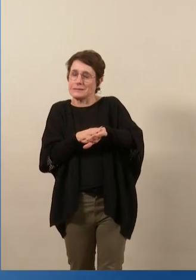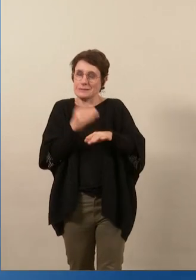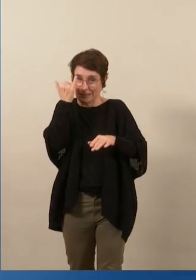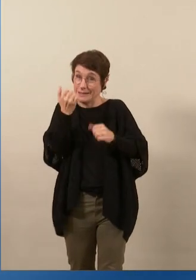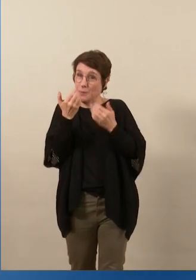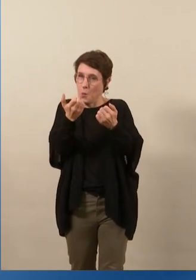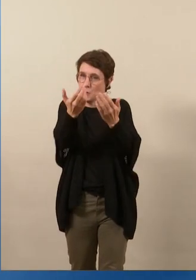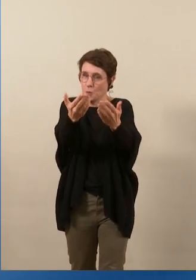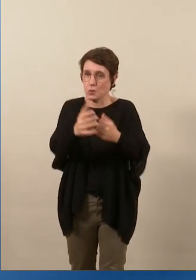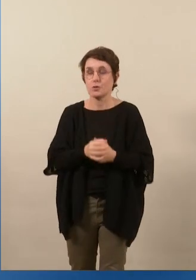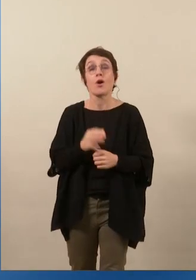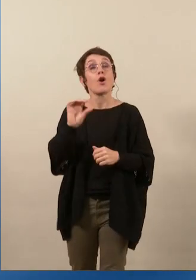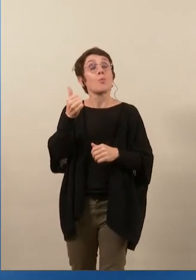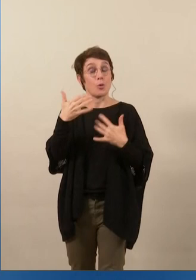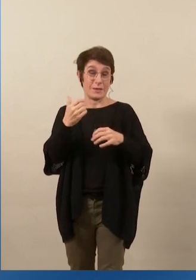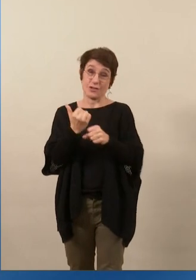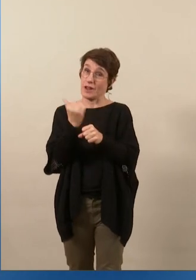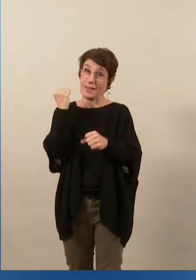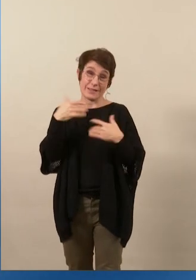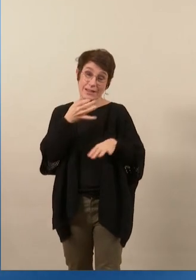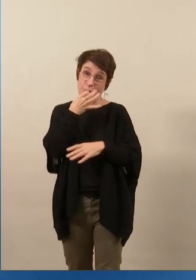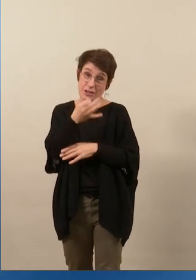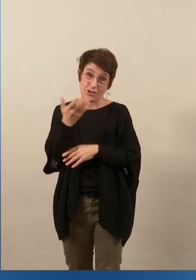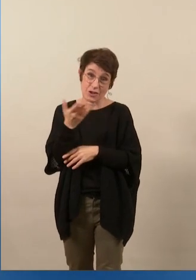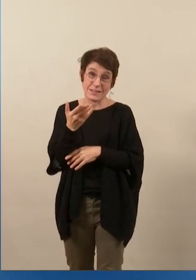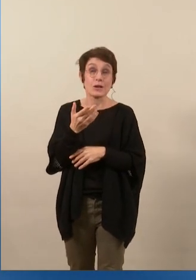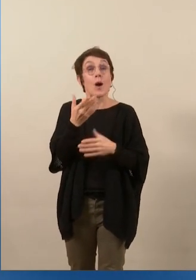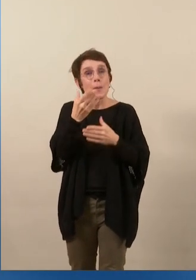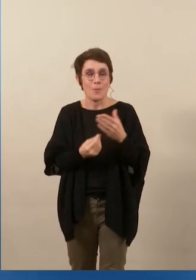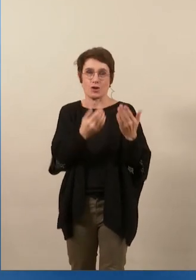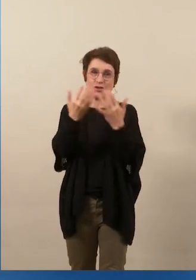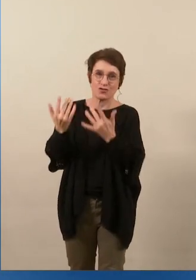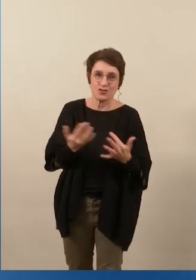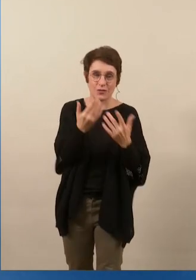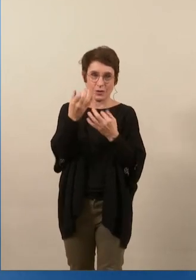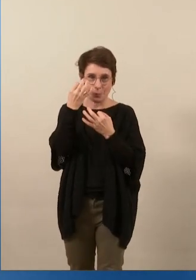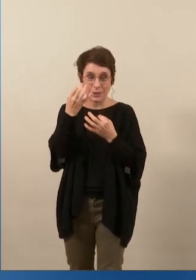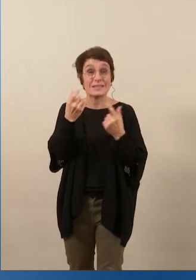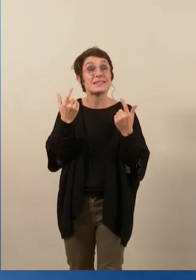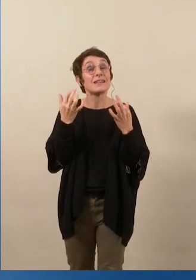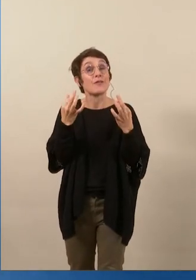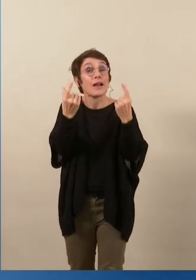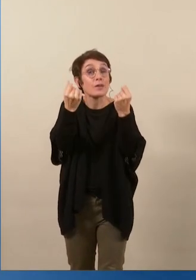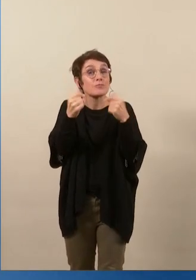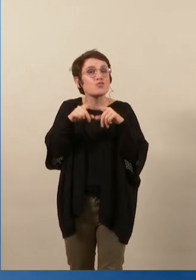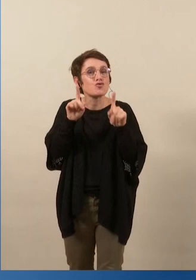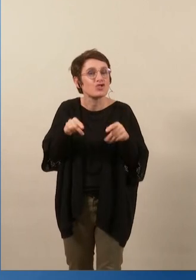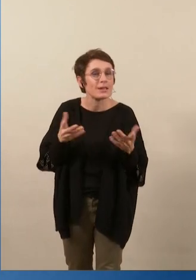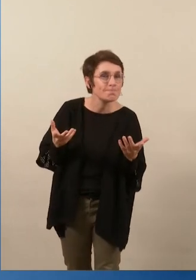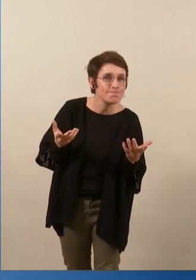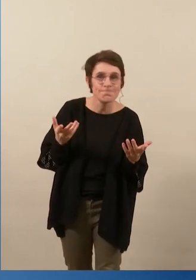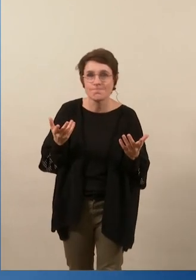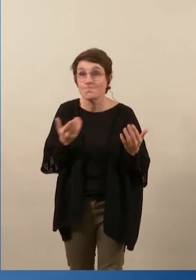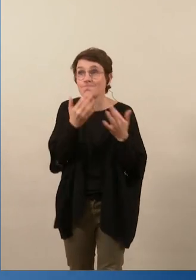réitérons un regret déjà exprimé l'an dernier l'absence d'éléments chiffrés précis notamment budgétaire dans ce rapport quels sont les grands